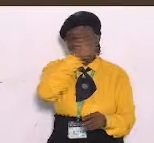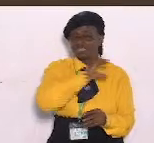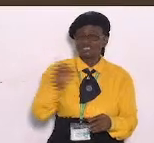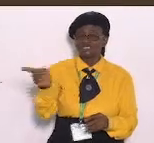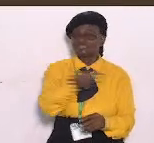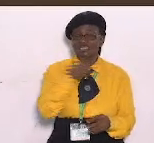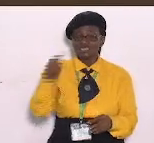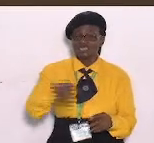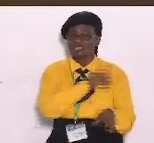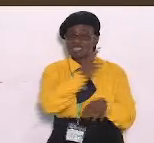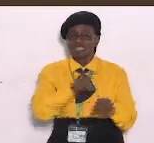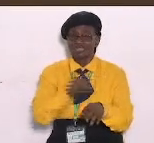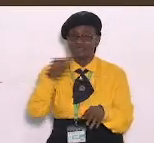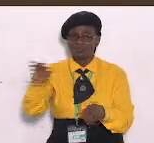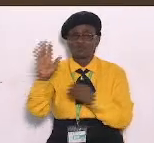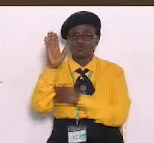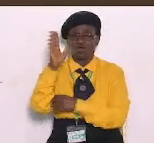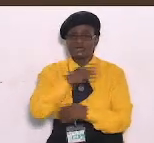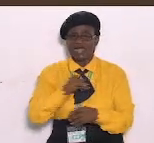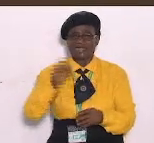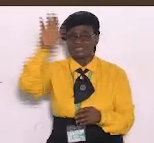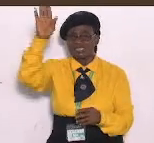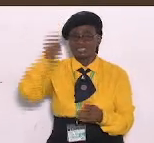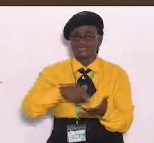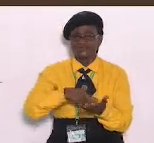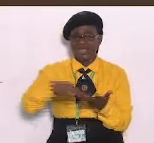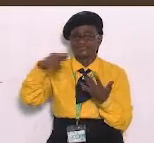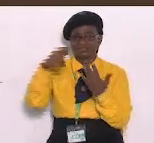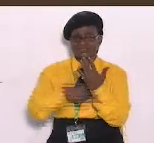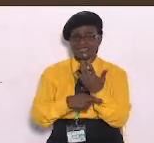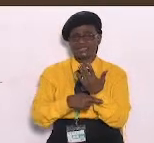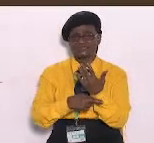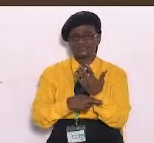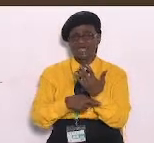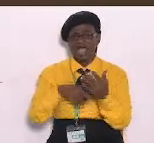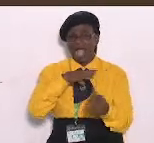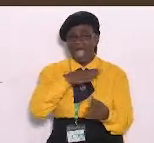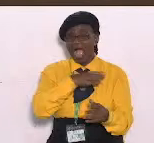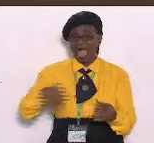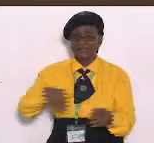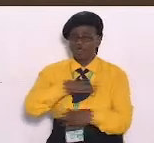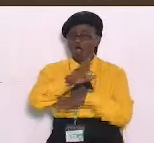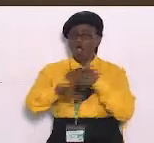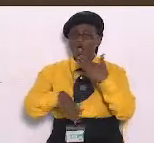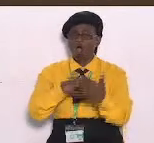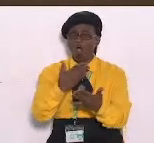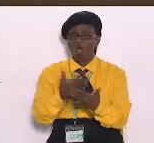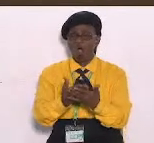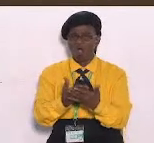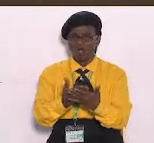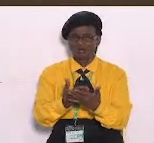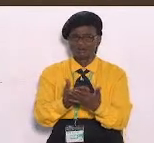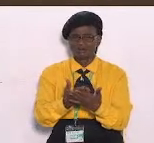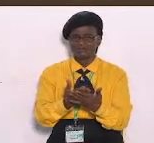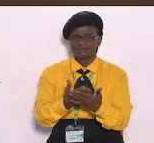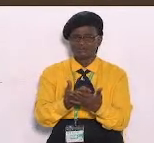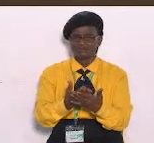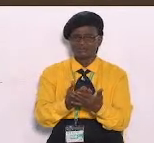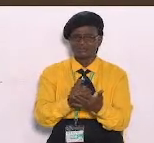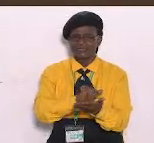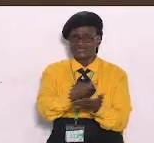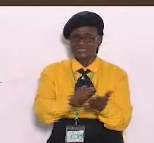premièrement le royaume des cieux et sa justice et tout sera